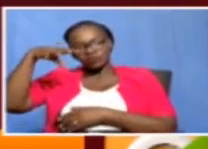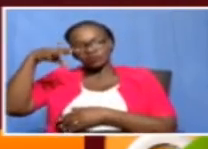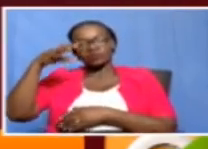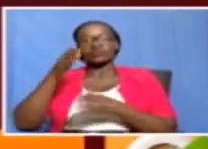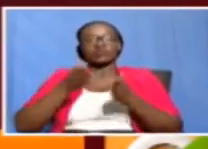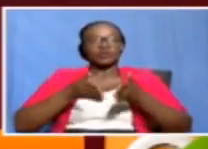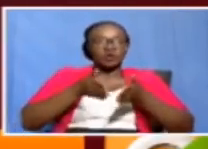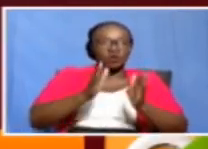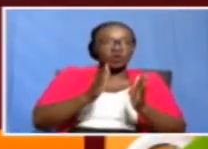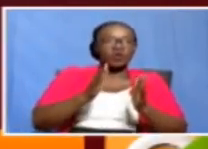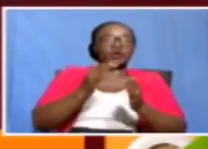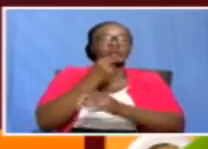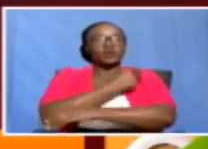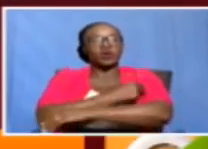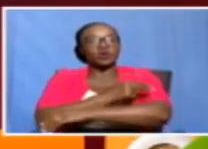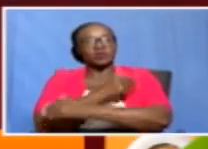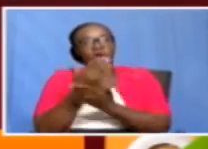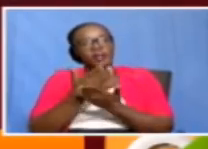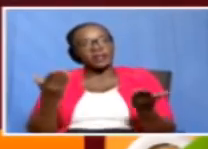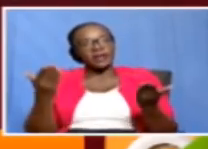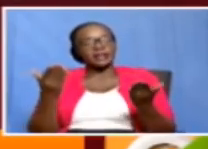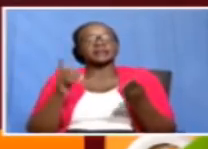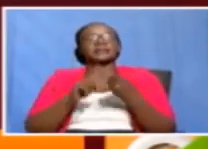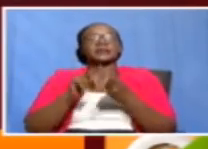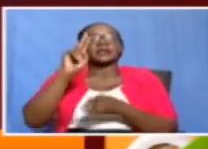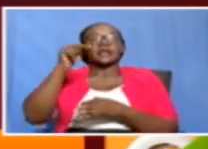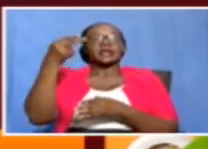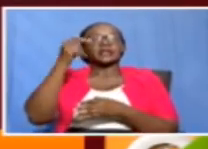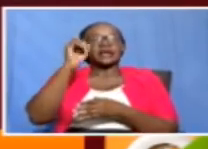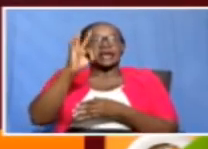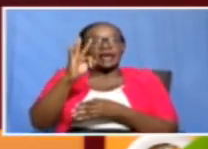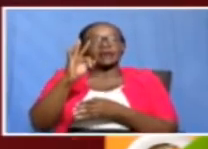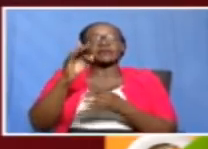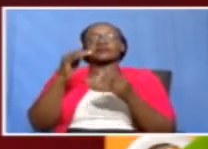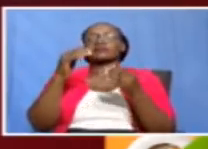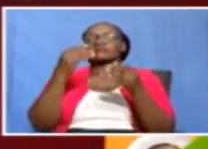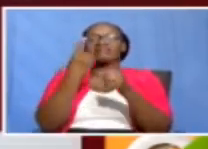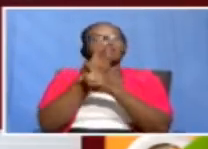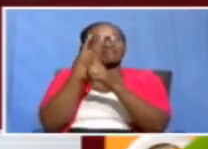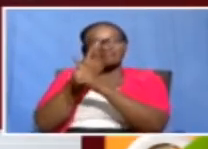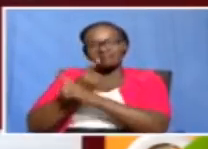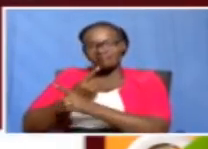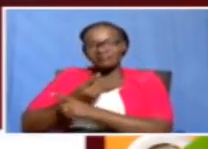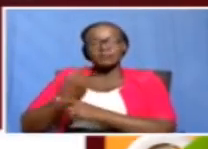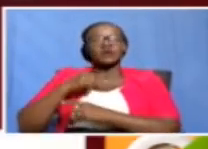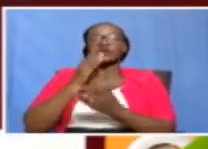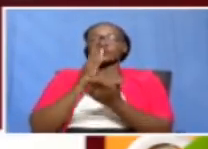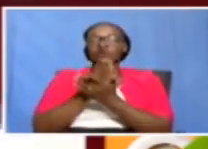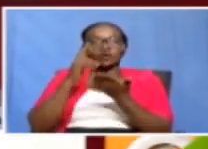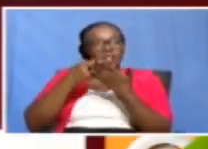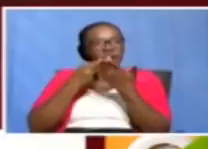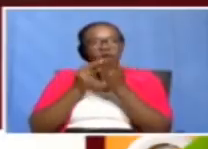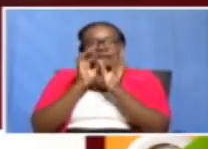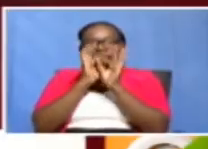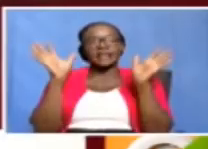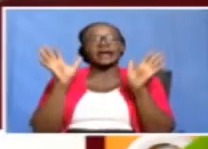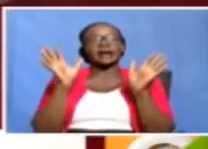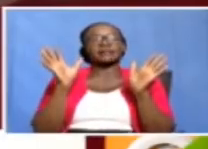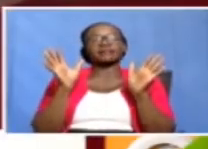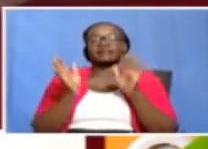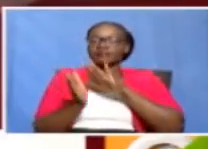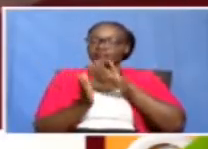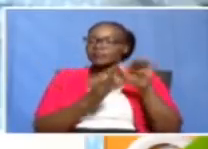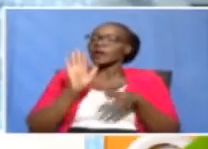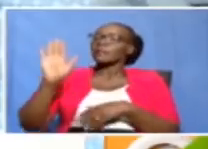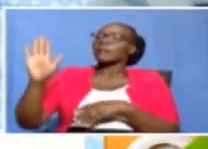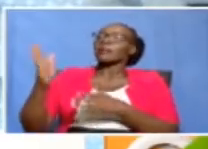vifaa hospitalini, tumetengeneza mambo ya NHIF, na rekodi yetu ni wazi. Yao